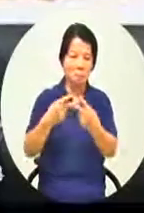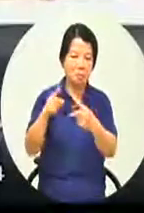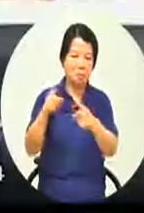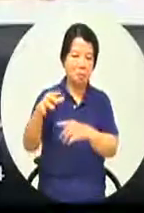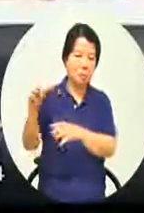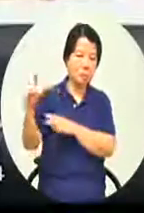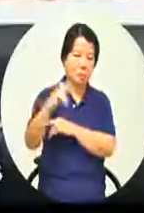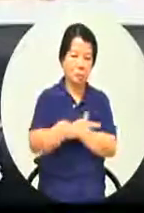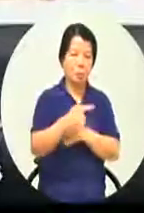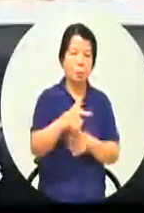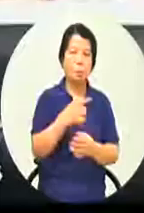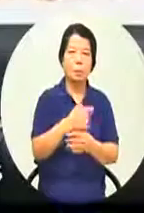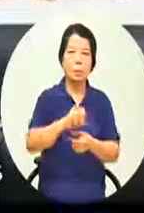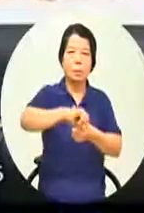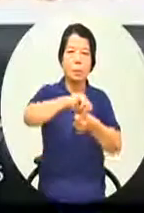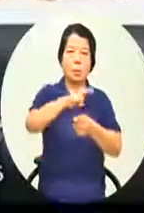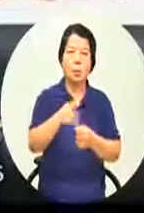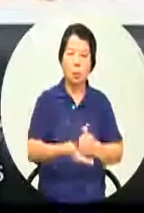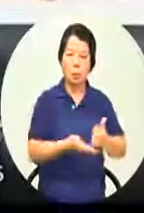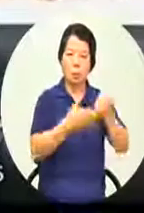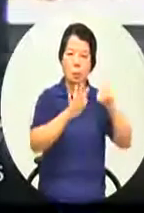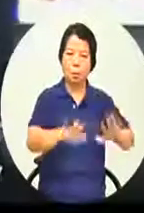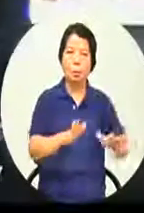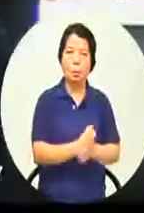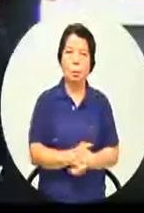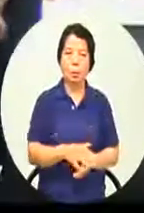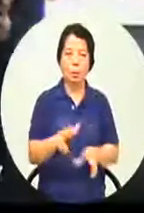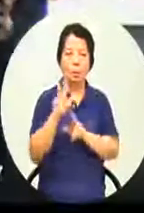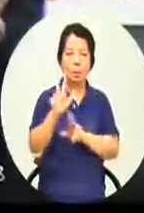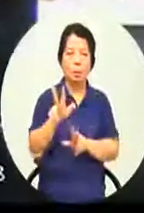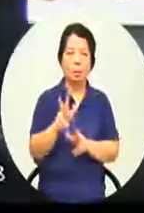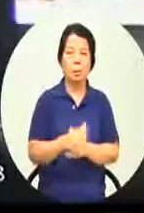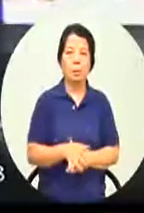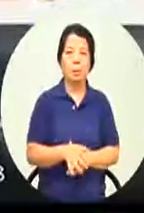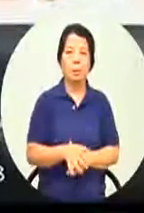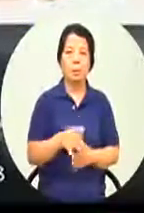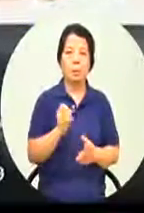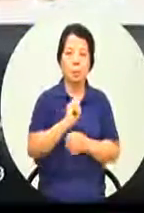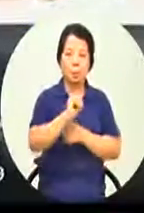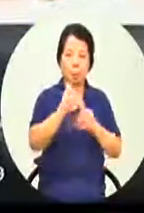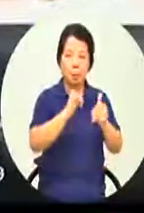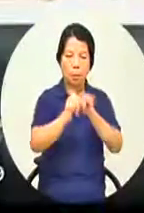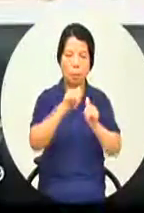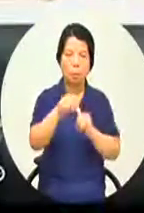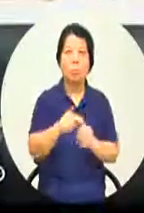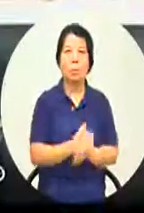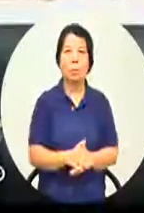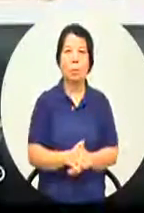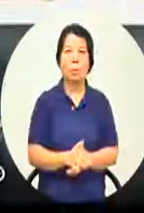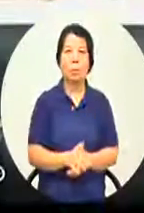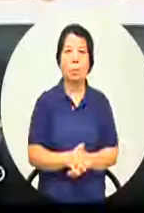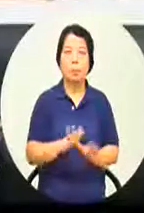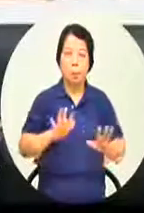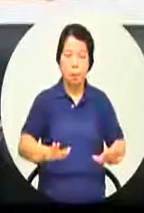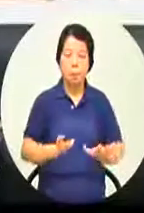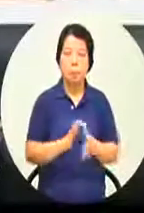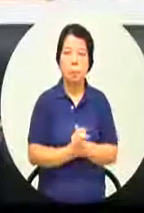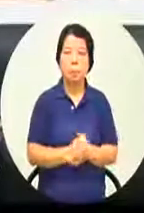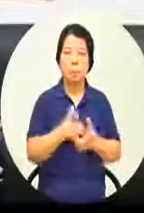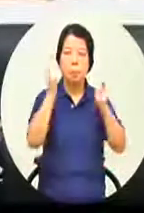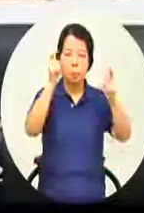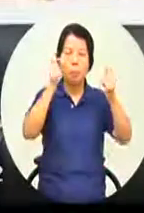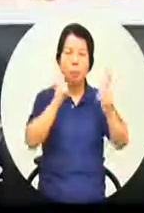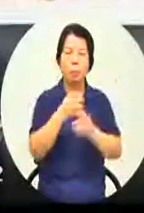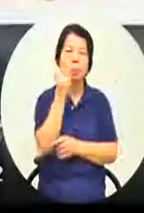是我肯认你这一点，说你现在也很坦白的告诉我们高雄市民说，说真的，目前高雄市的